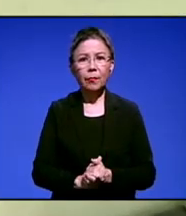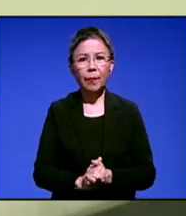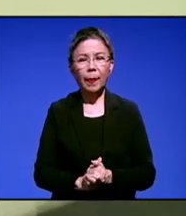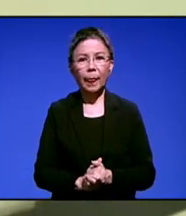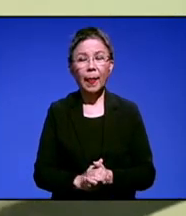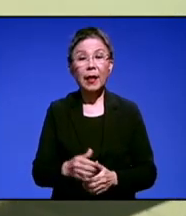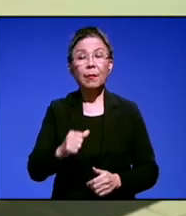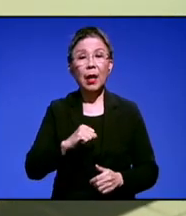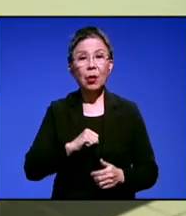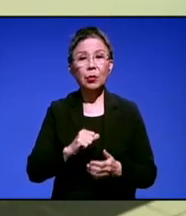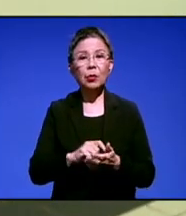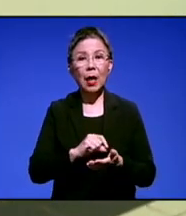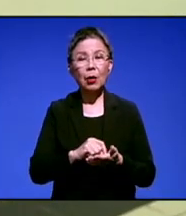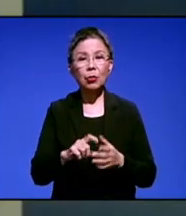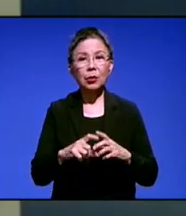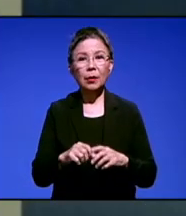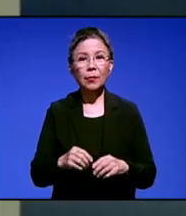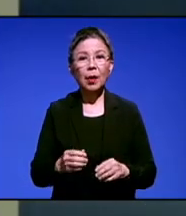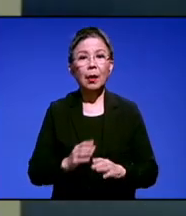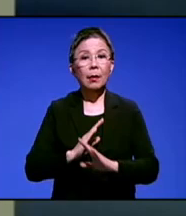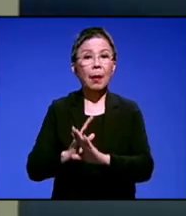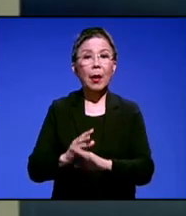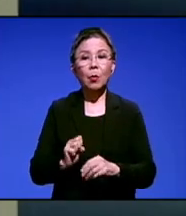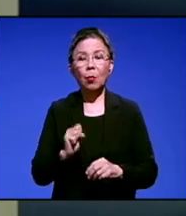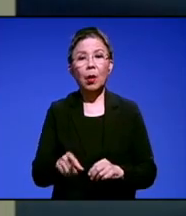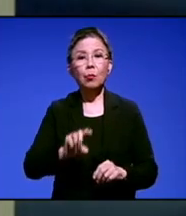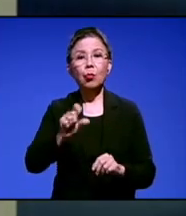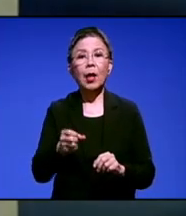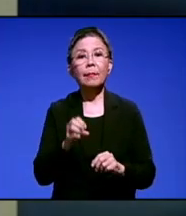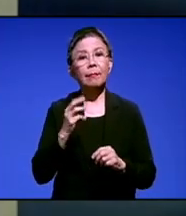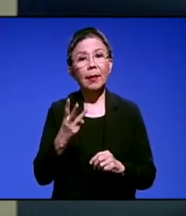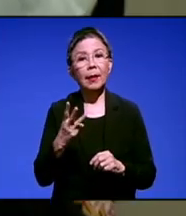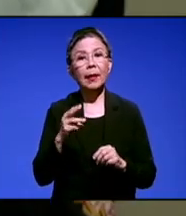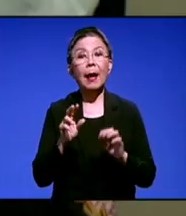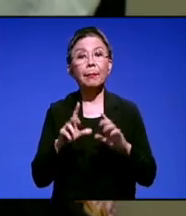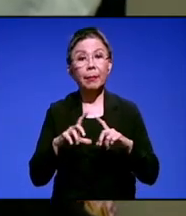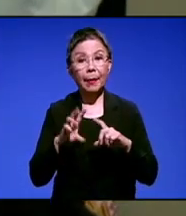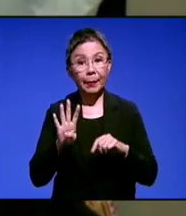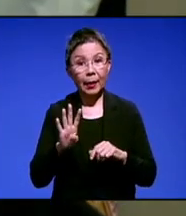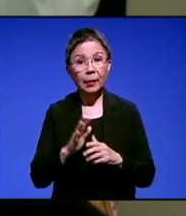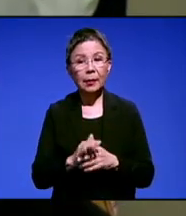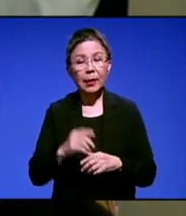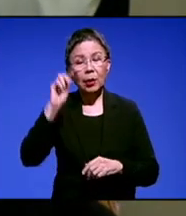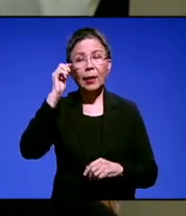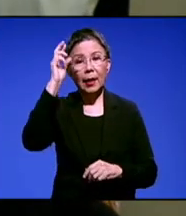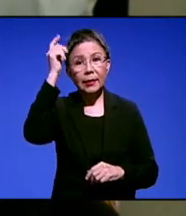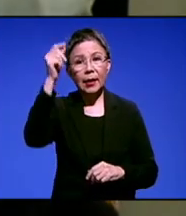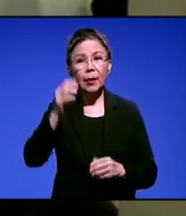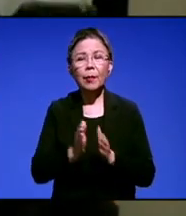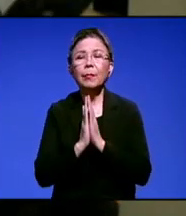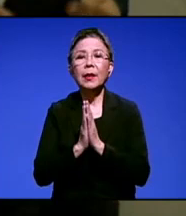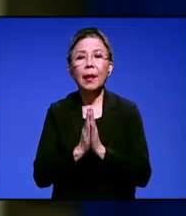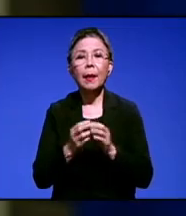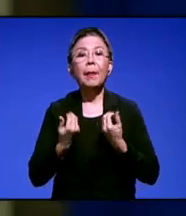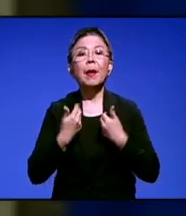Agus mengaku kini dirinya menunggak uang sewa bulan Maret dan April. Ia dan penghuni lain berniat mengajukan permohonan pembebasan biaya